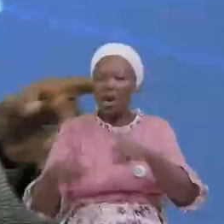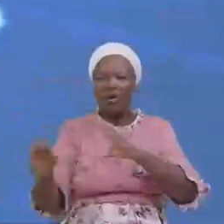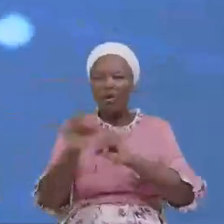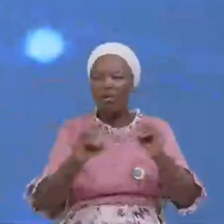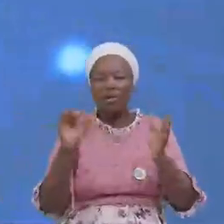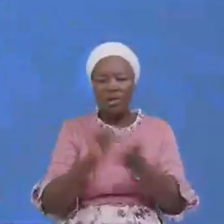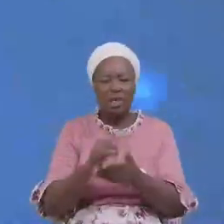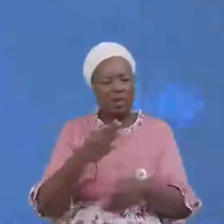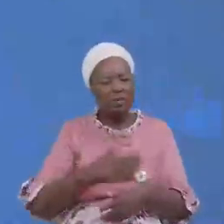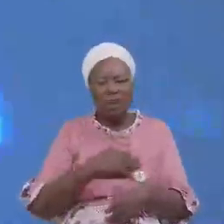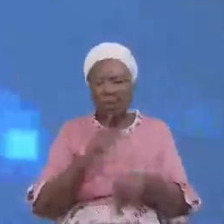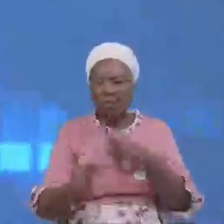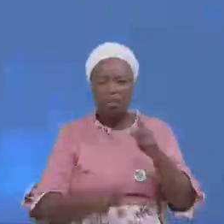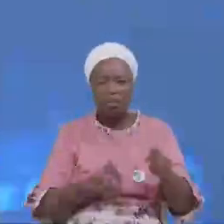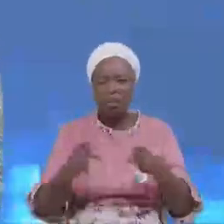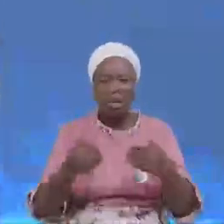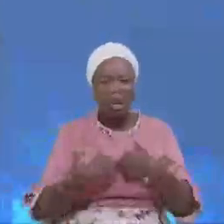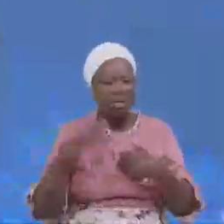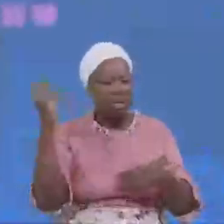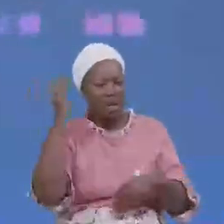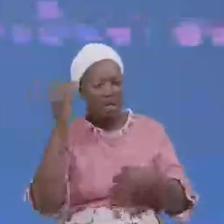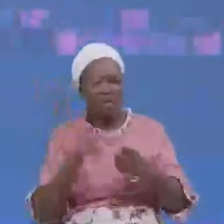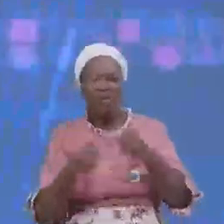Si mon peuple m'écoutait.